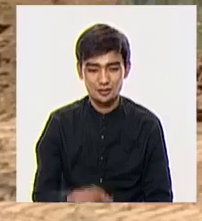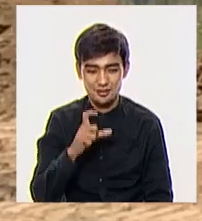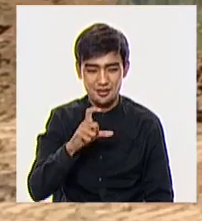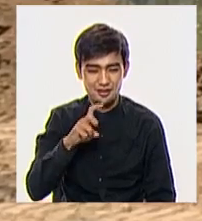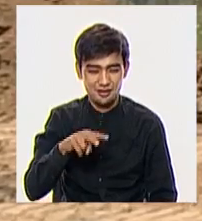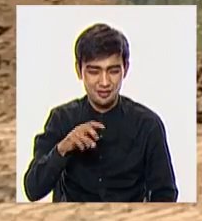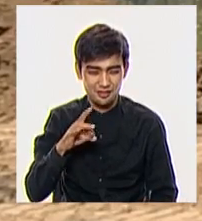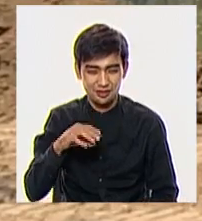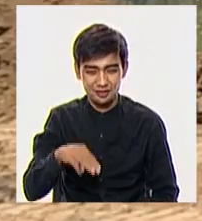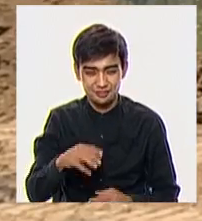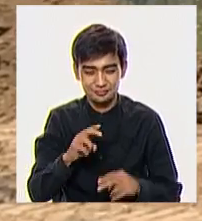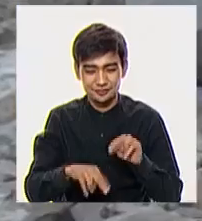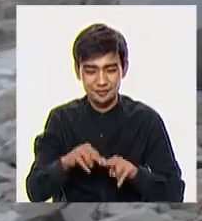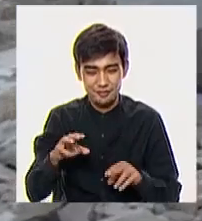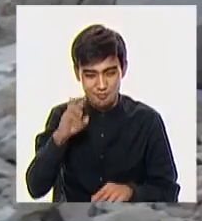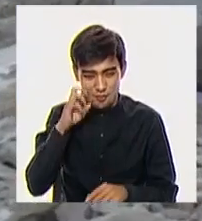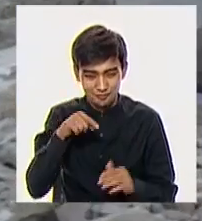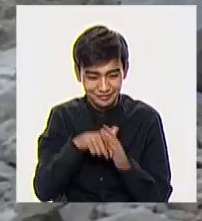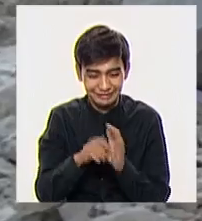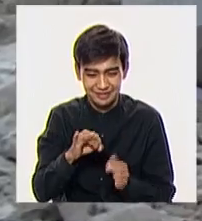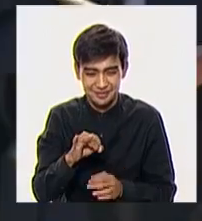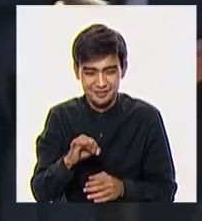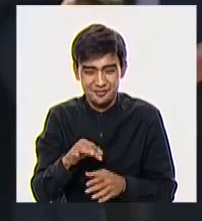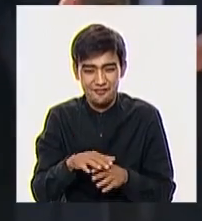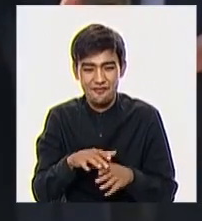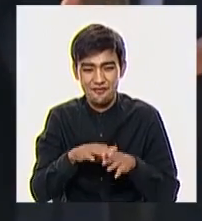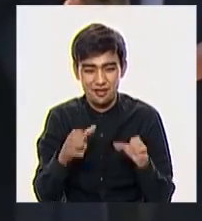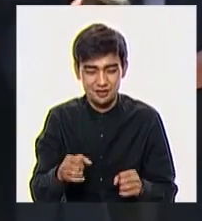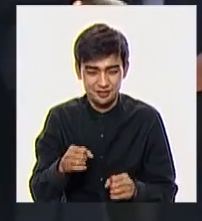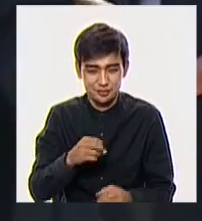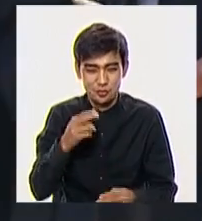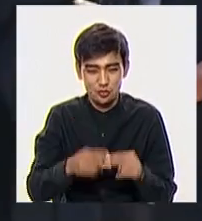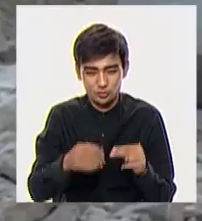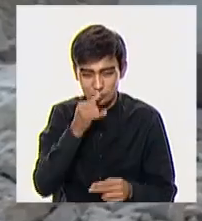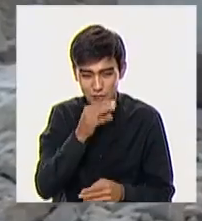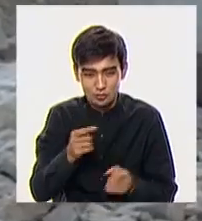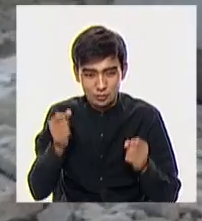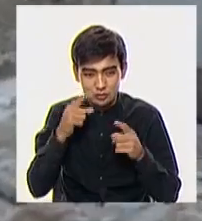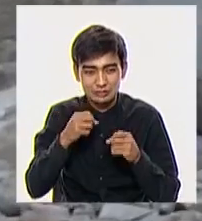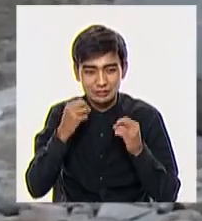ЛРТ-нің құрылысына құдай араласпаса билік бітіре алмайтынын имамдар да түсінген бе?